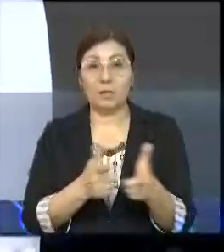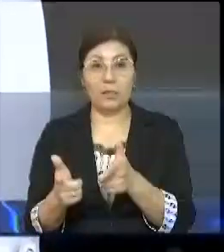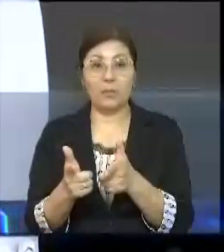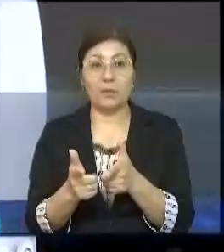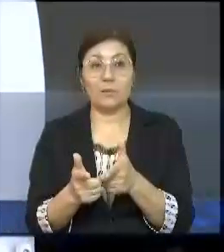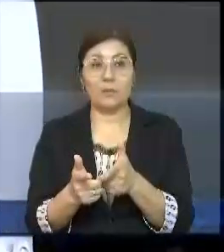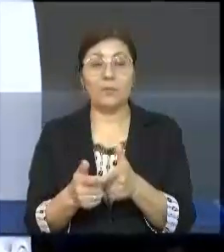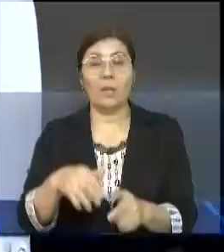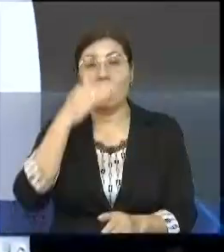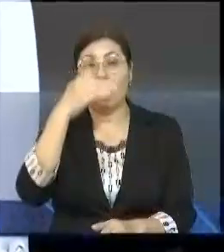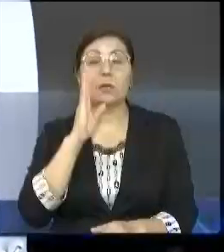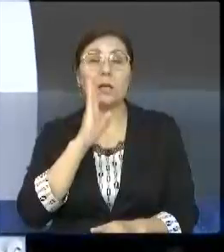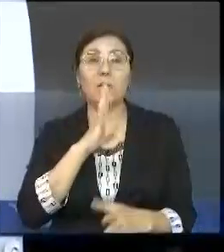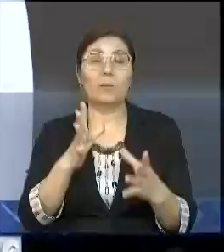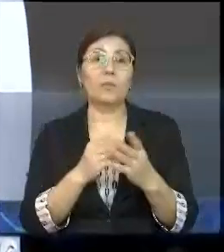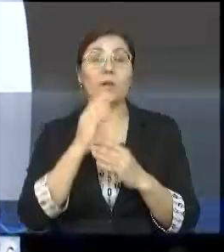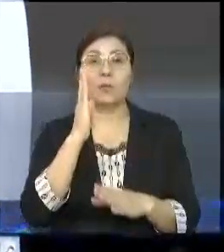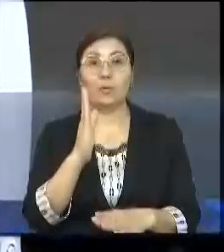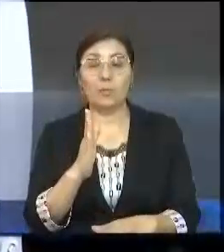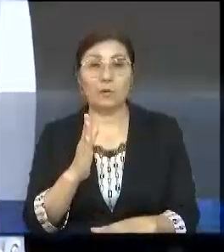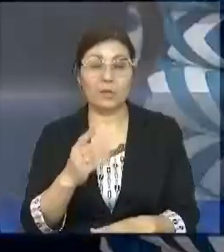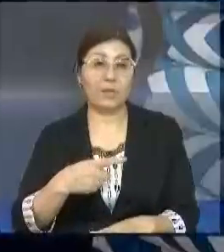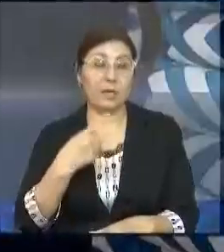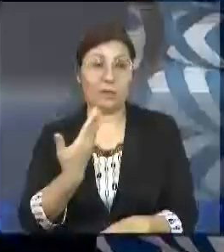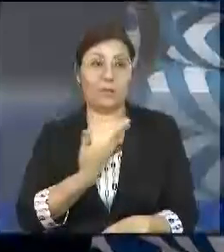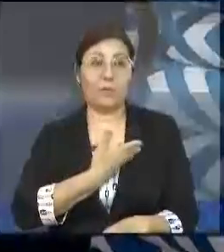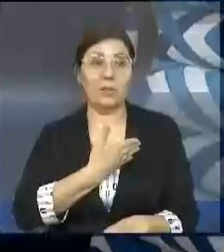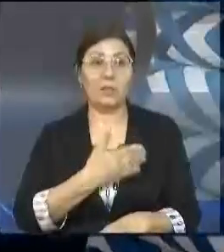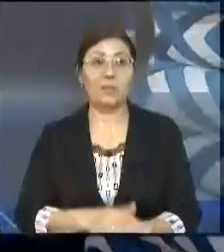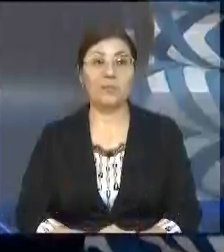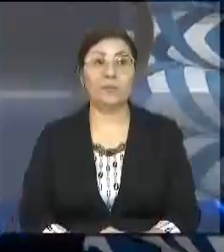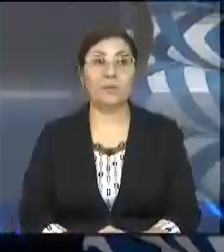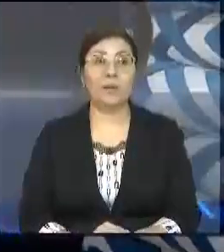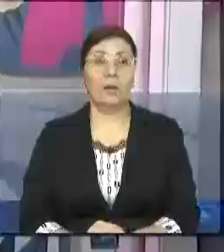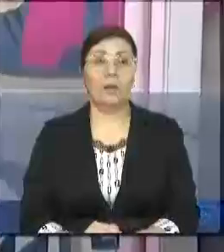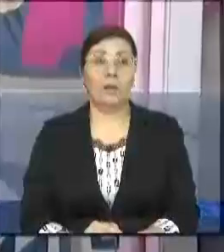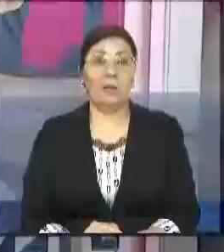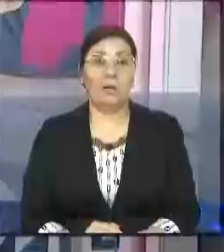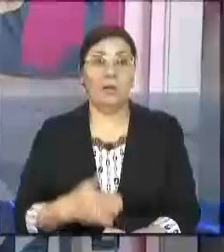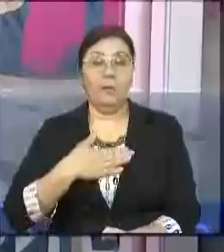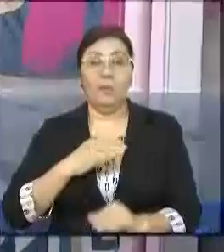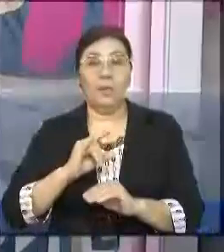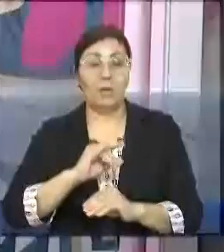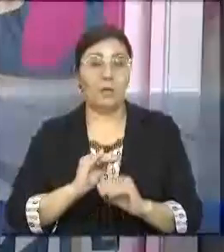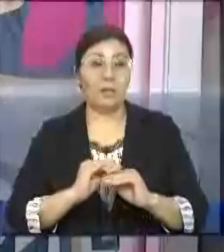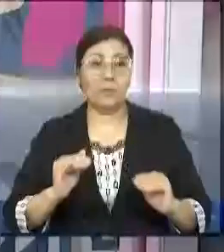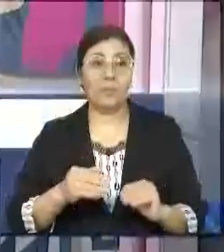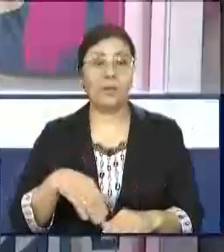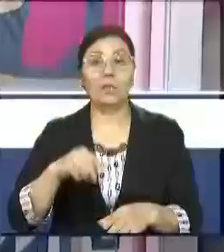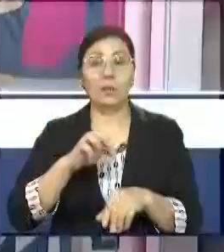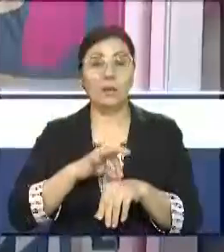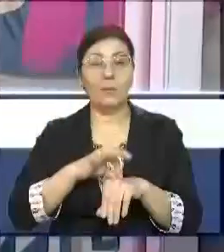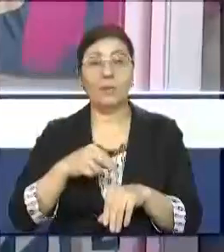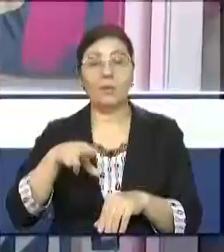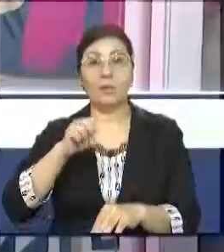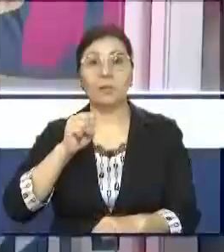ол кісілермен бірге жұмыс жасайтынымызды білдіргіміз келеді. Балам Мұхтар Жұпар диагнозы синдром Дауны. Сол